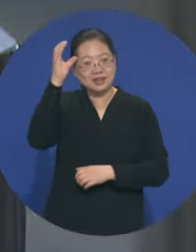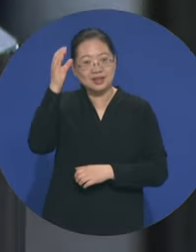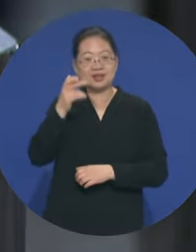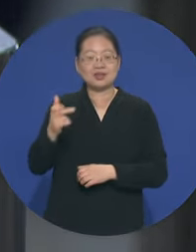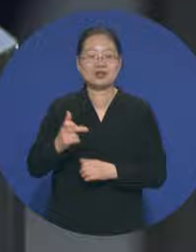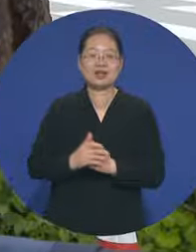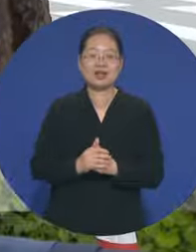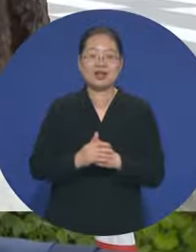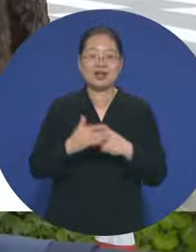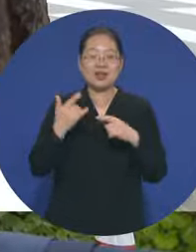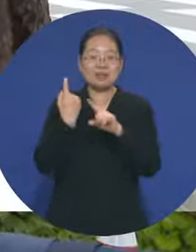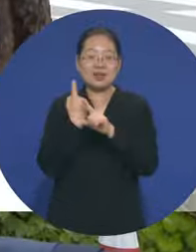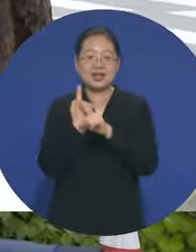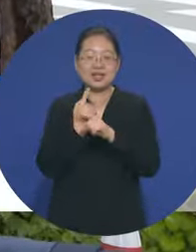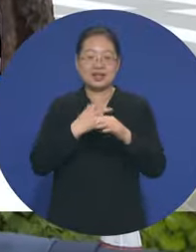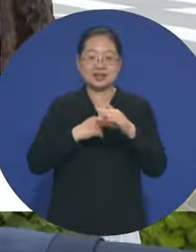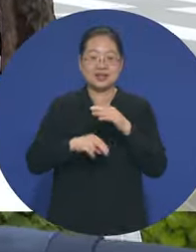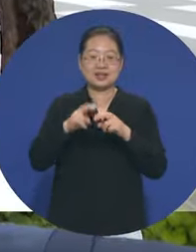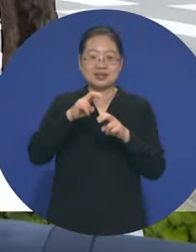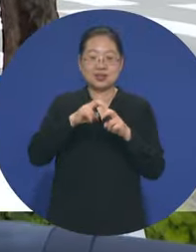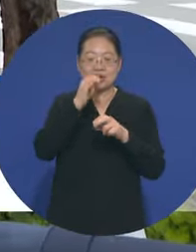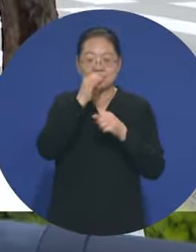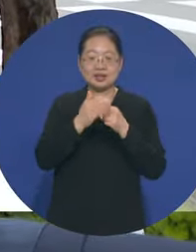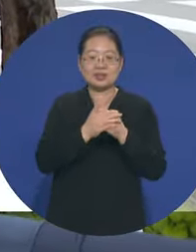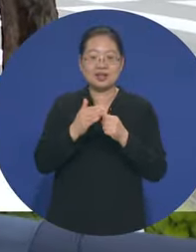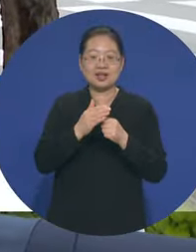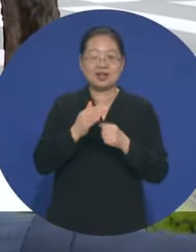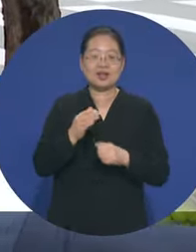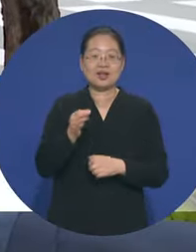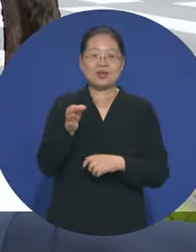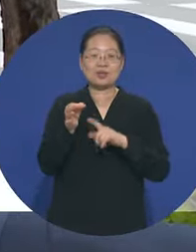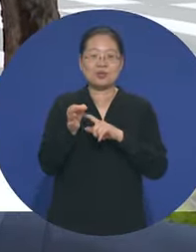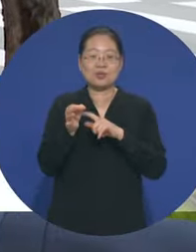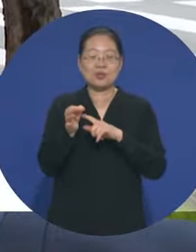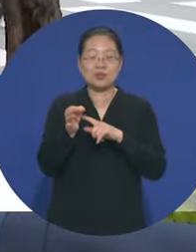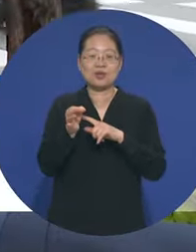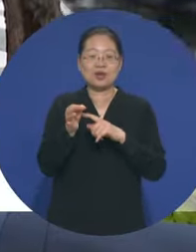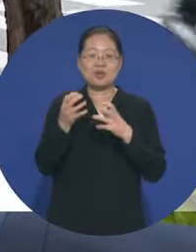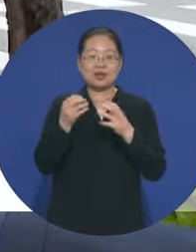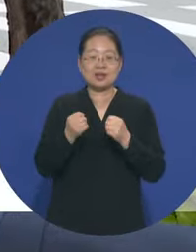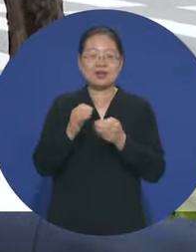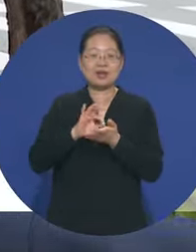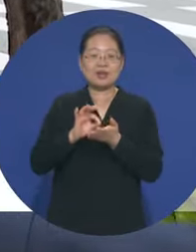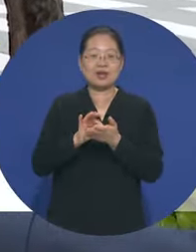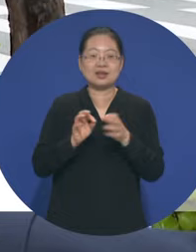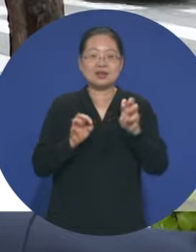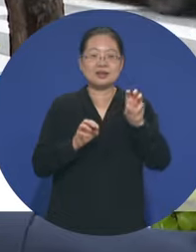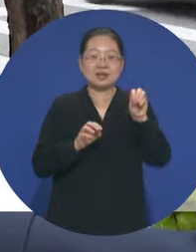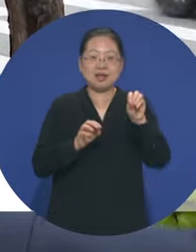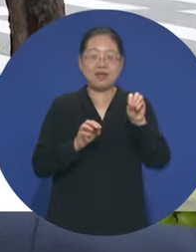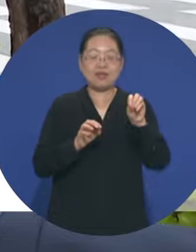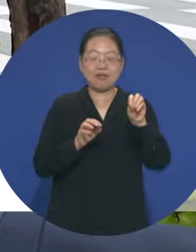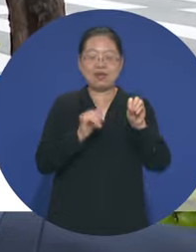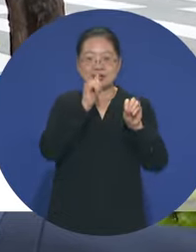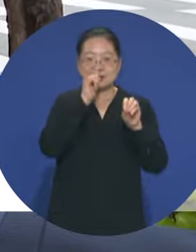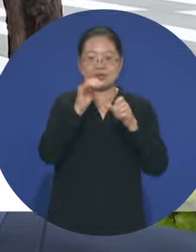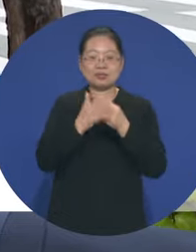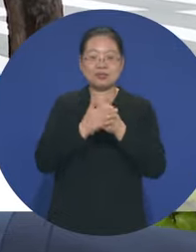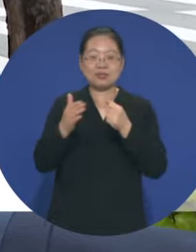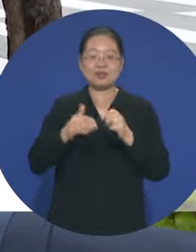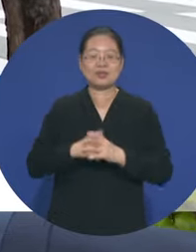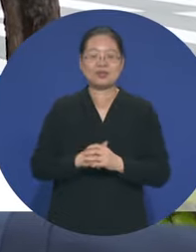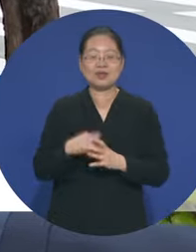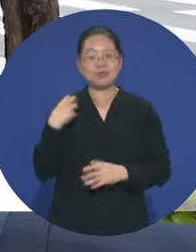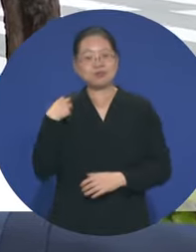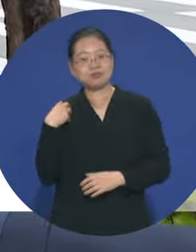큽니다. 사실 맨날 지하철을 타다 보니까 요금이 진짜 많이 나올 때는 지하철만 사용해도 한 30만 원 나올 때도 있고